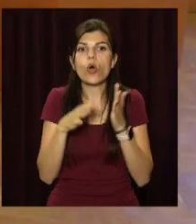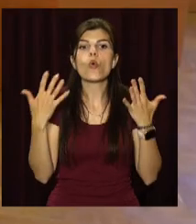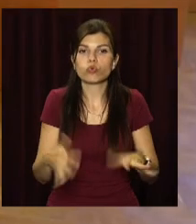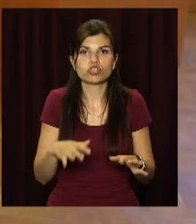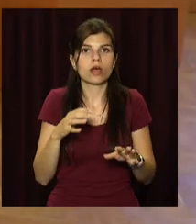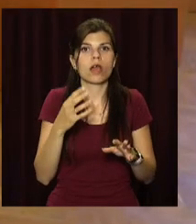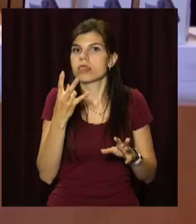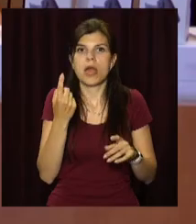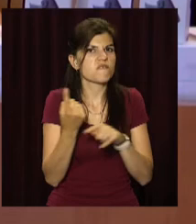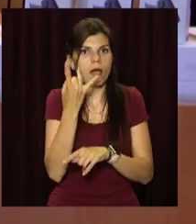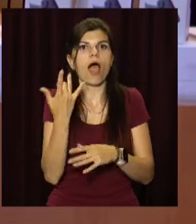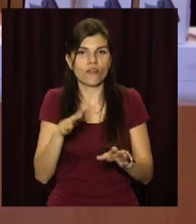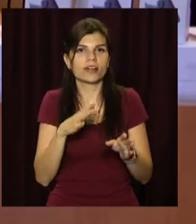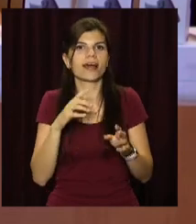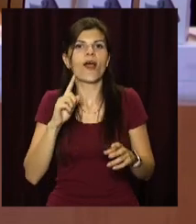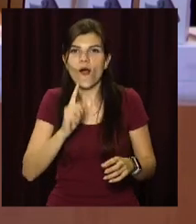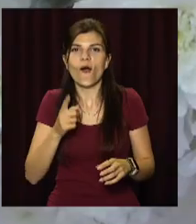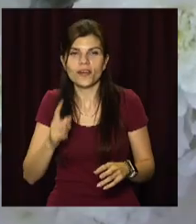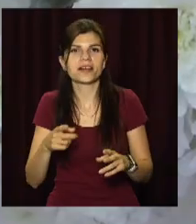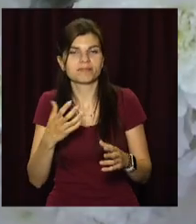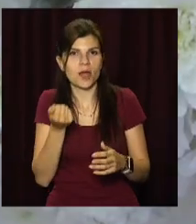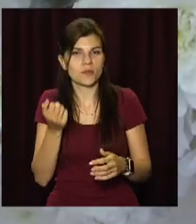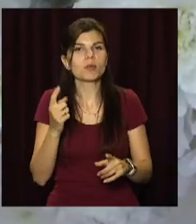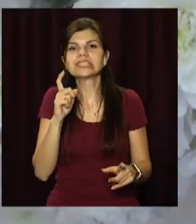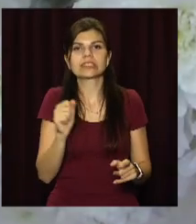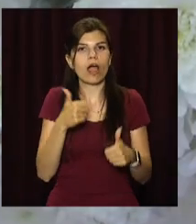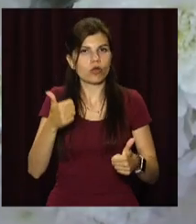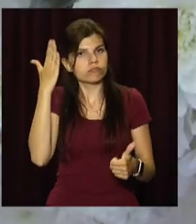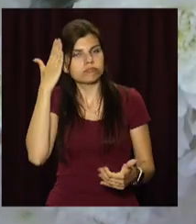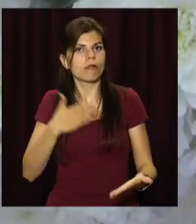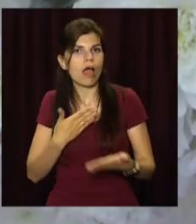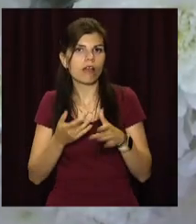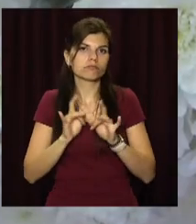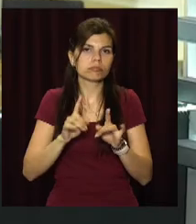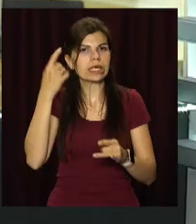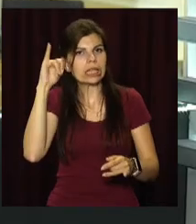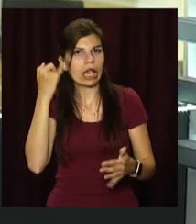не вперше. Ірада Акімова, Максим Олещенко, Open News, телеканал «Відкритий».